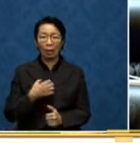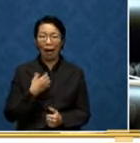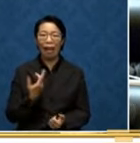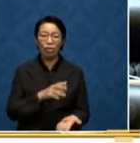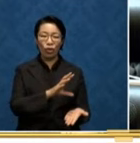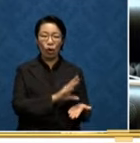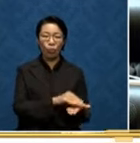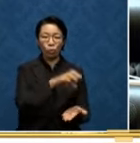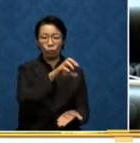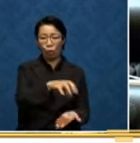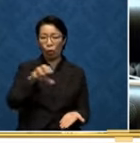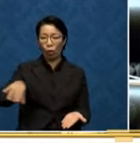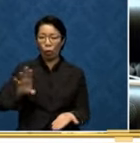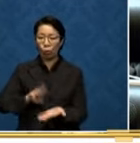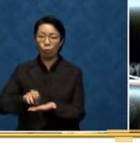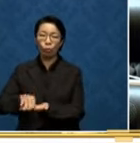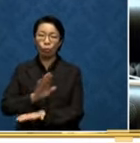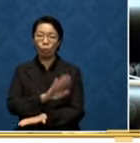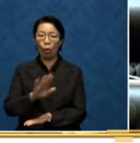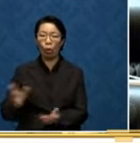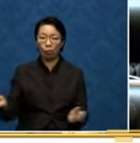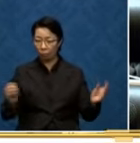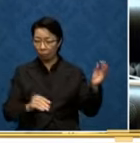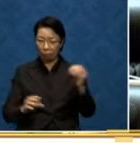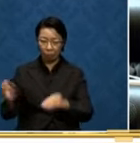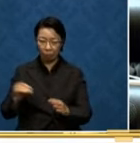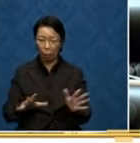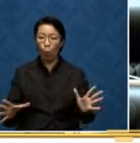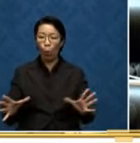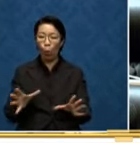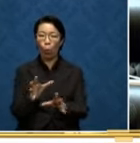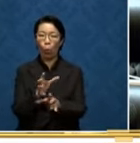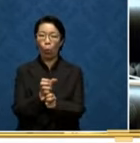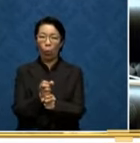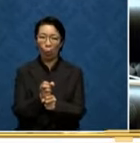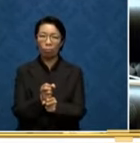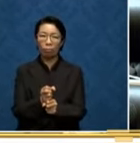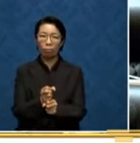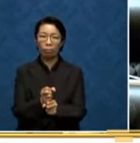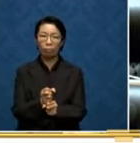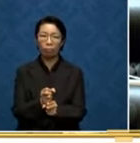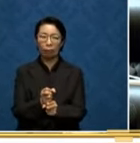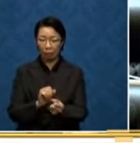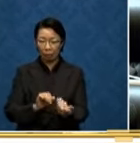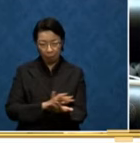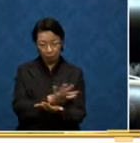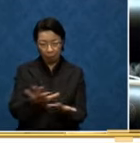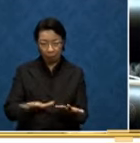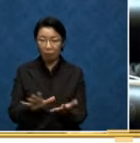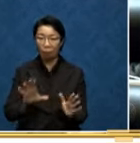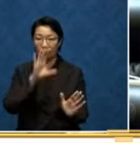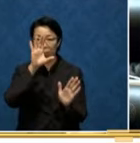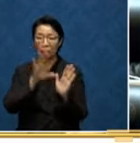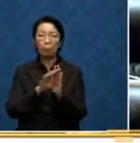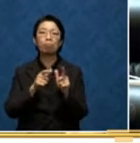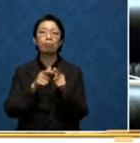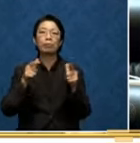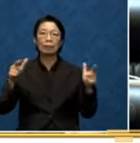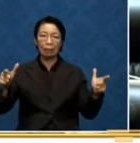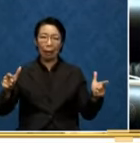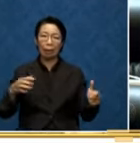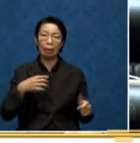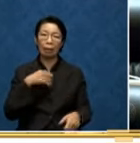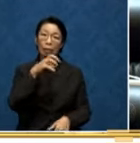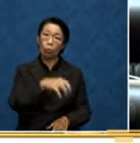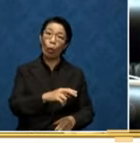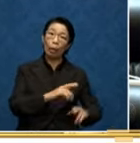เป็นข้อมูลตรงกลางเพื่อที่จะไม่มีความซ้ำซ้อนกันและรวมถึงที่จะครอบคลุมทั้งหน่วยงานรัฐและเอกชนนะครับซึ่งก็ต้องขอชื่นช